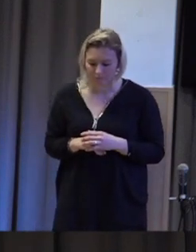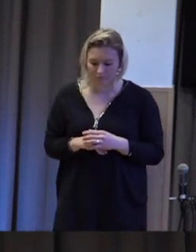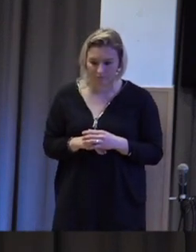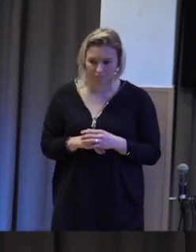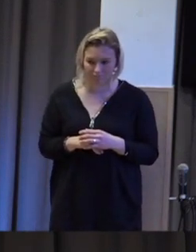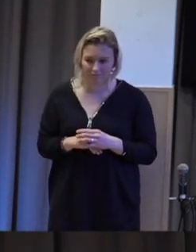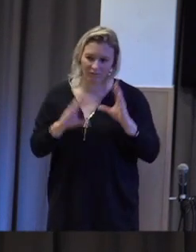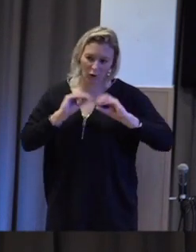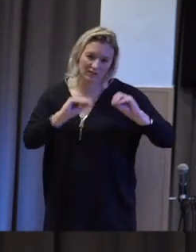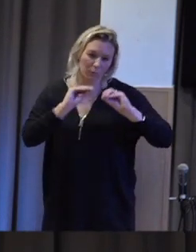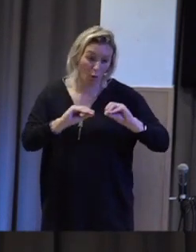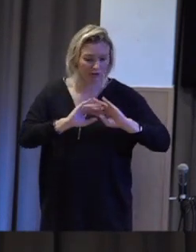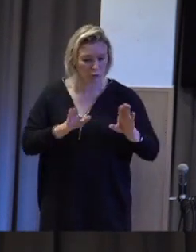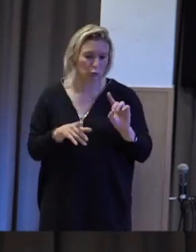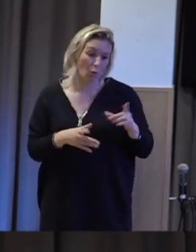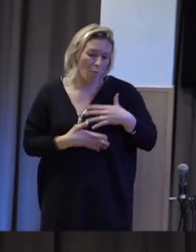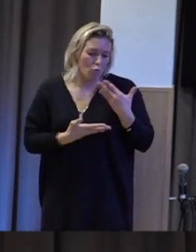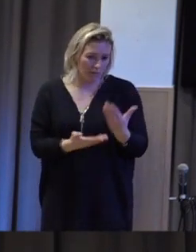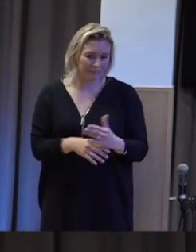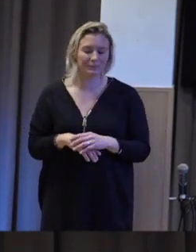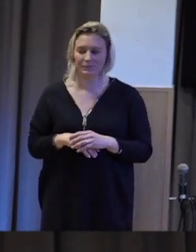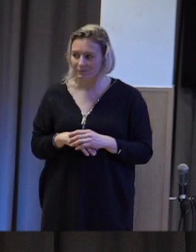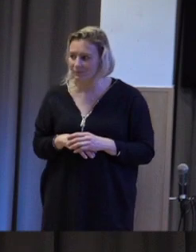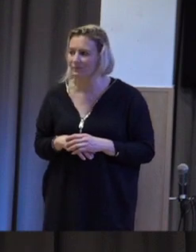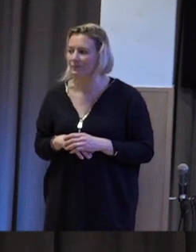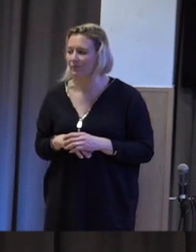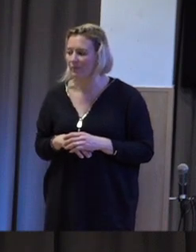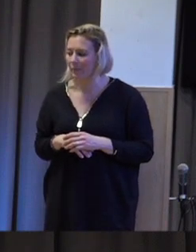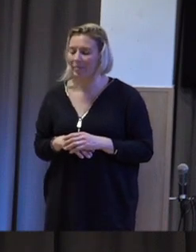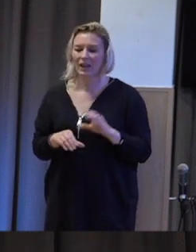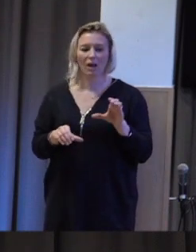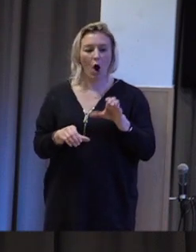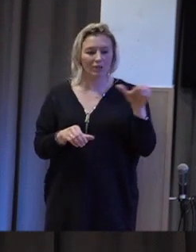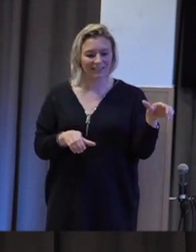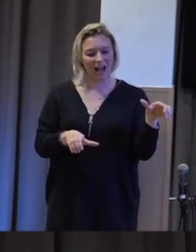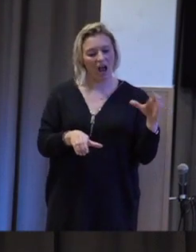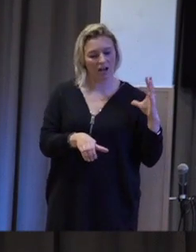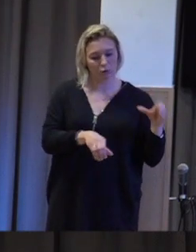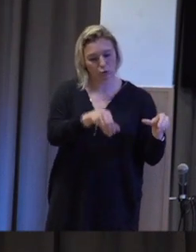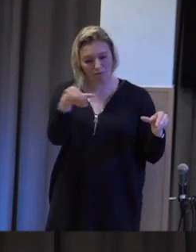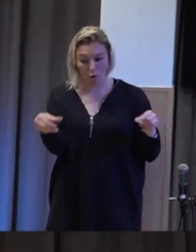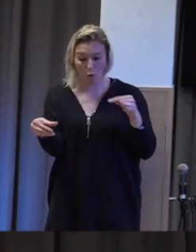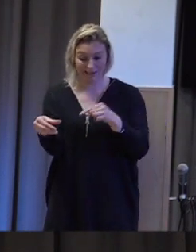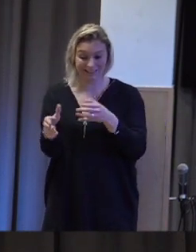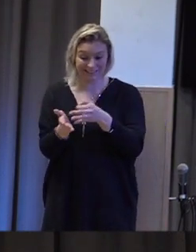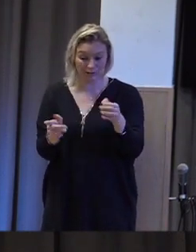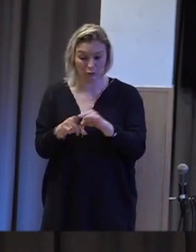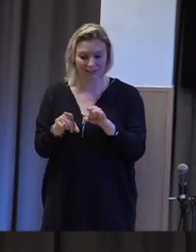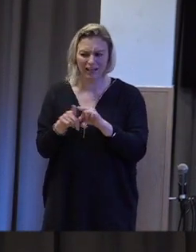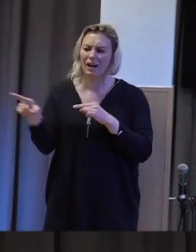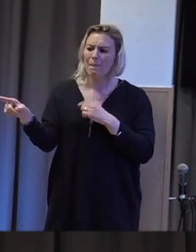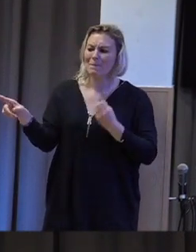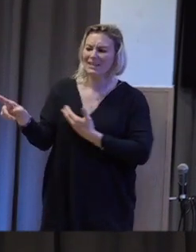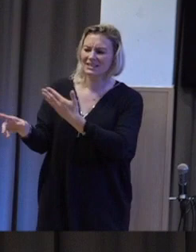Il remue deux deniers qui illustrent pour moi, c'est ce que je viens de dire, l'Ancien et le Nouveau Testament. Il a aussi dit qu'il reviendra pour voir l'état de son